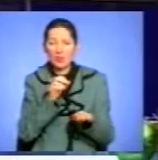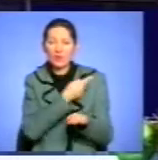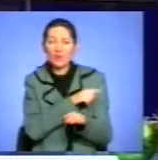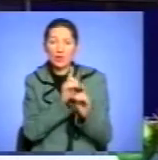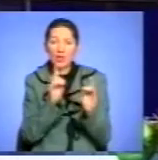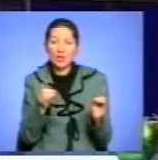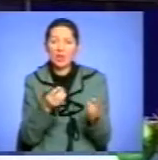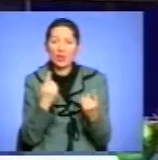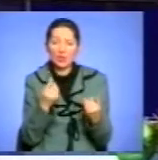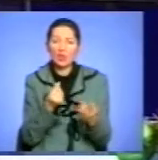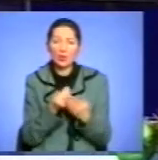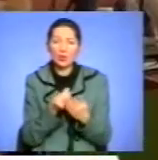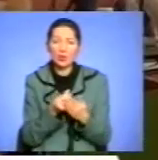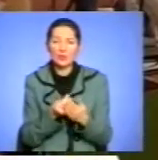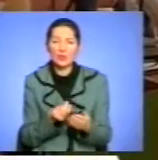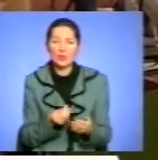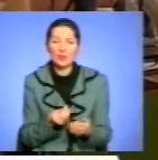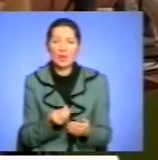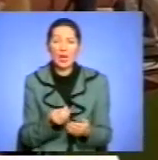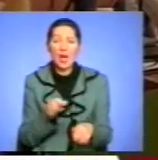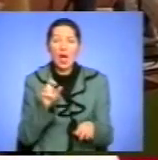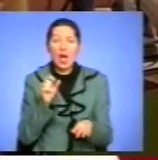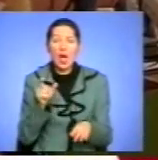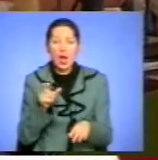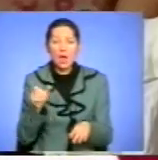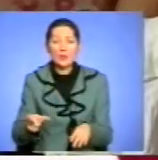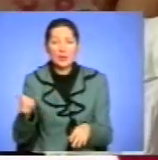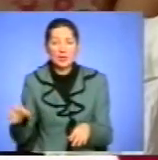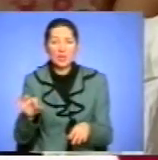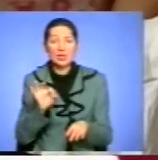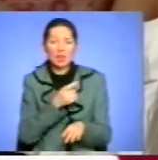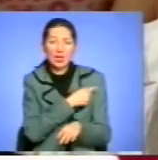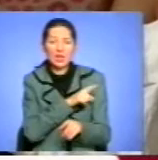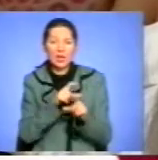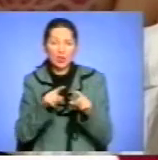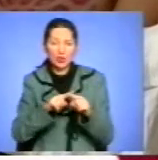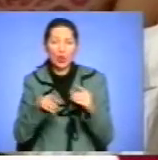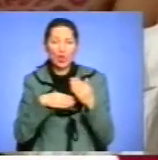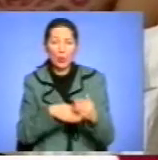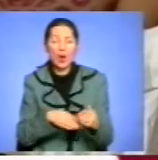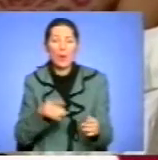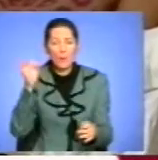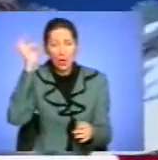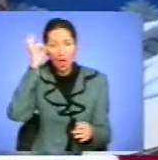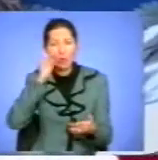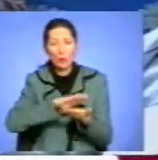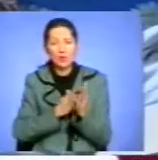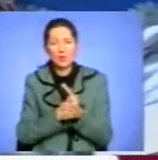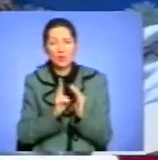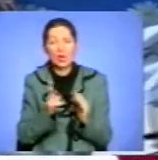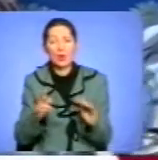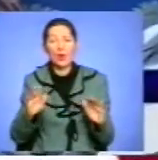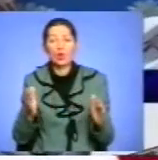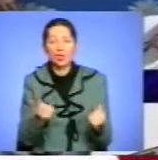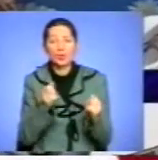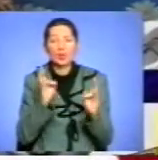це Валентина Павлишин. Пацієнти лікарні швидкої допомоги пригадують такі обставини, за якими отримали травми. Поспішав до Тесі на